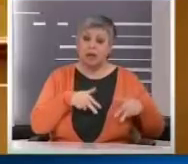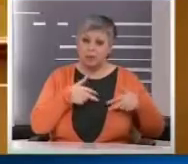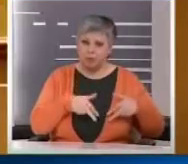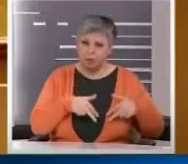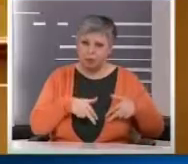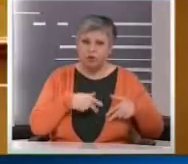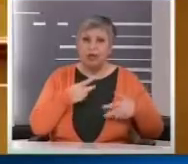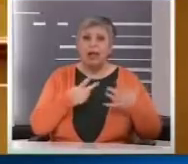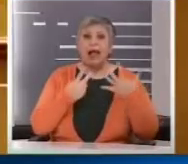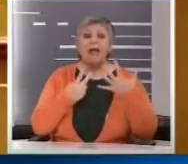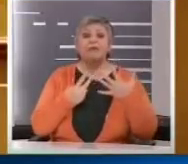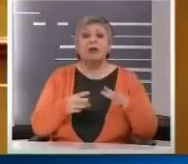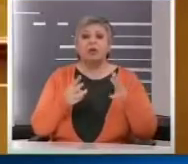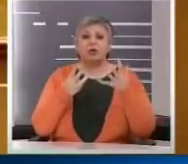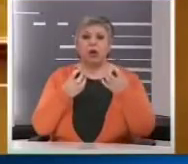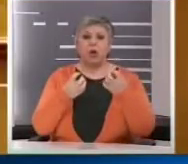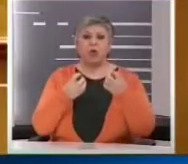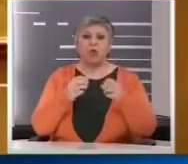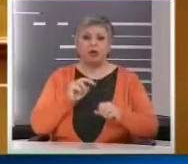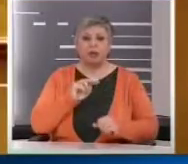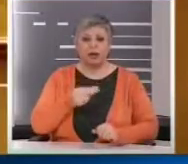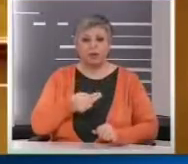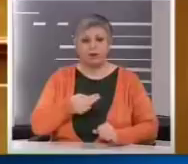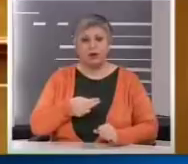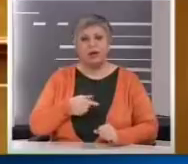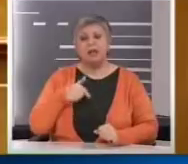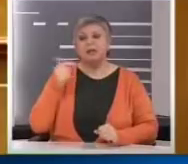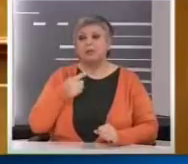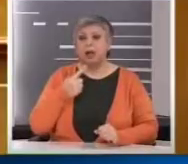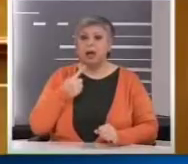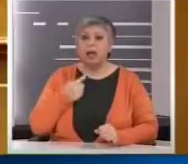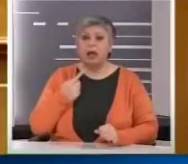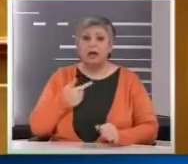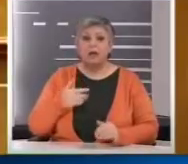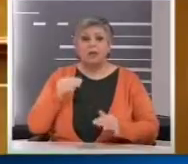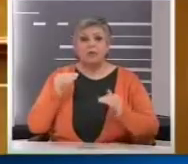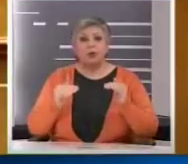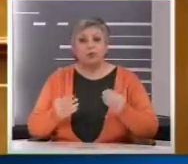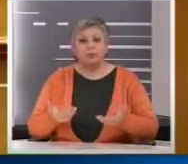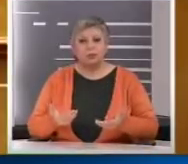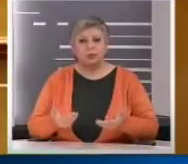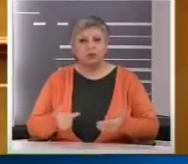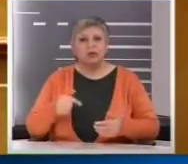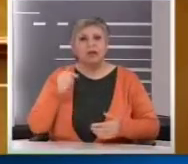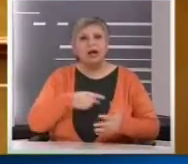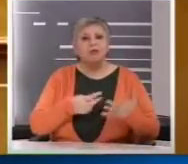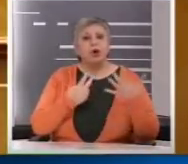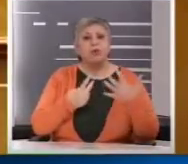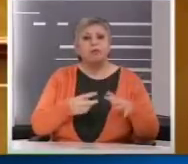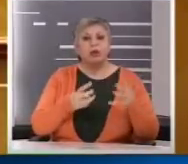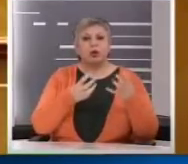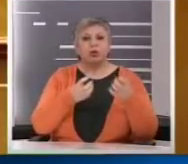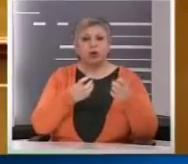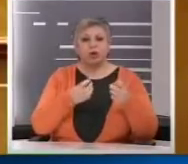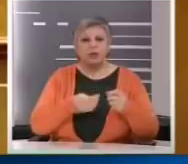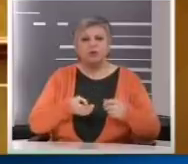τελικά 780 ευρώ. Και μετά μας λέτε γιατί δεν πέφτει, γιατί το 780 το πήραν κι άλλοι μετά. Το πήραν κι άλλοι.